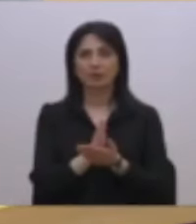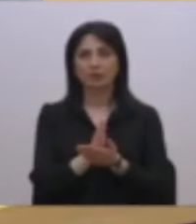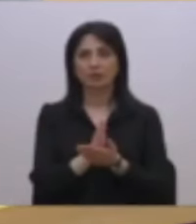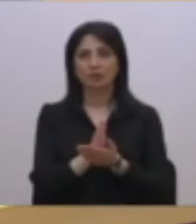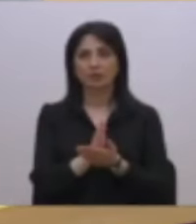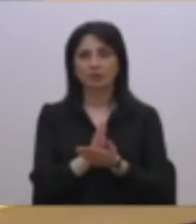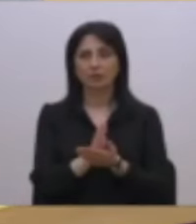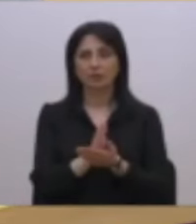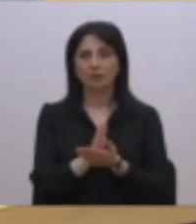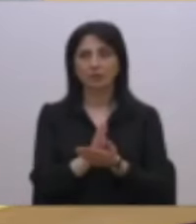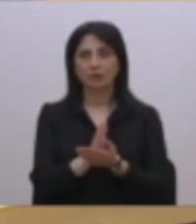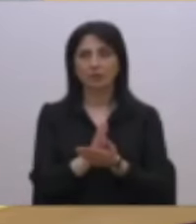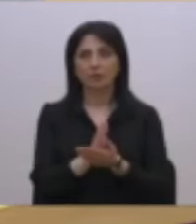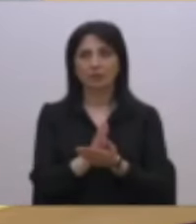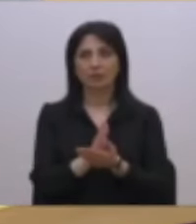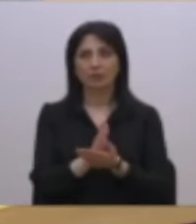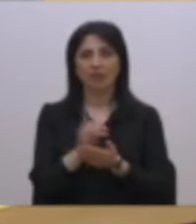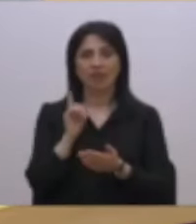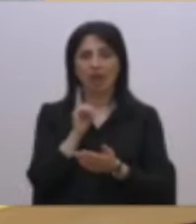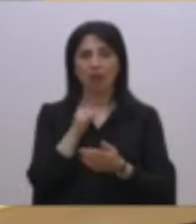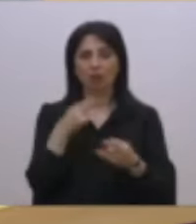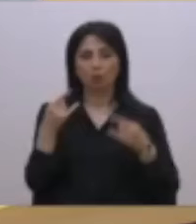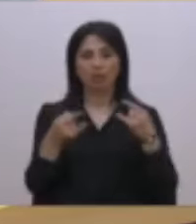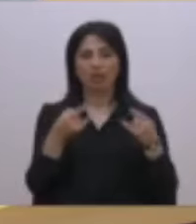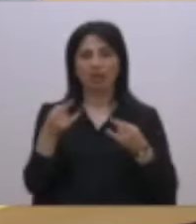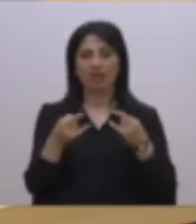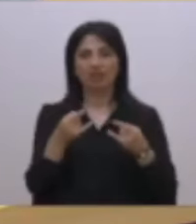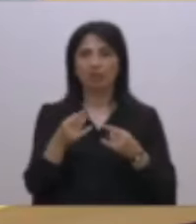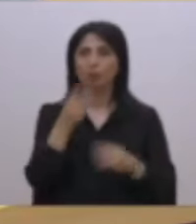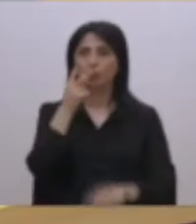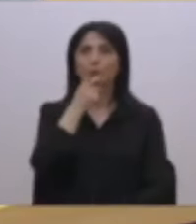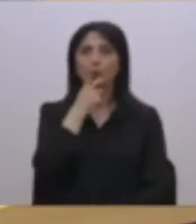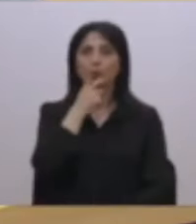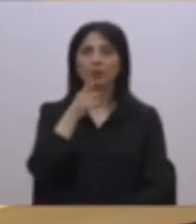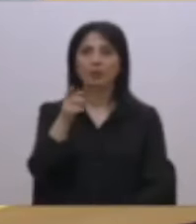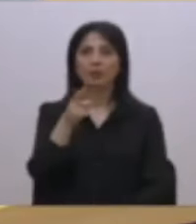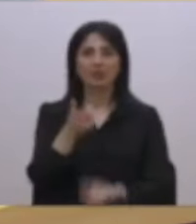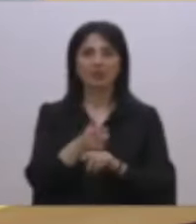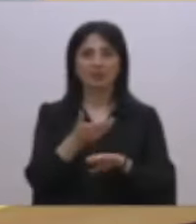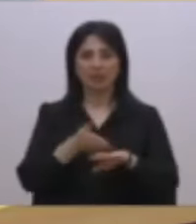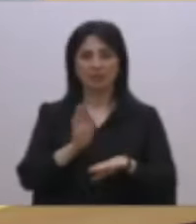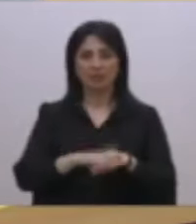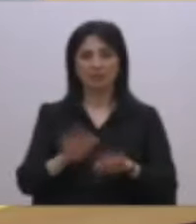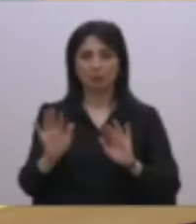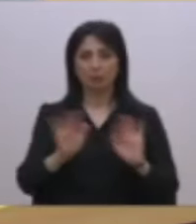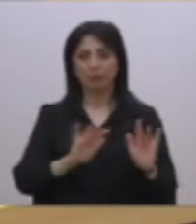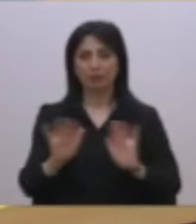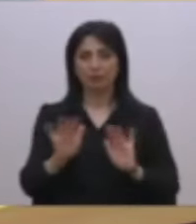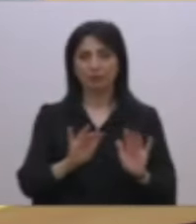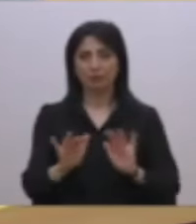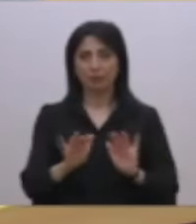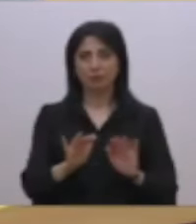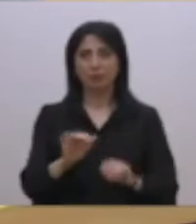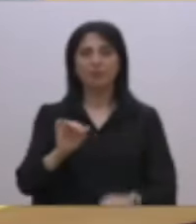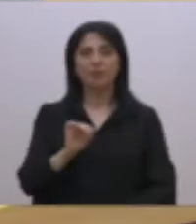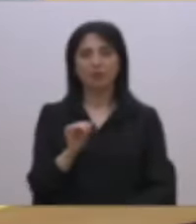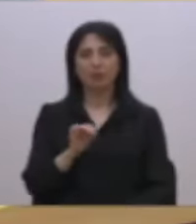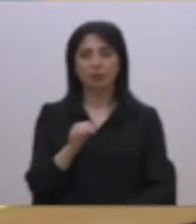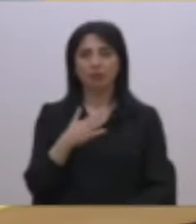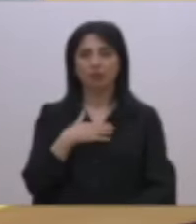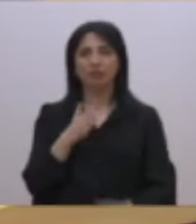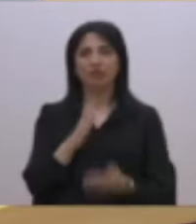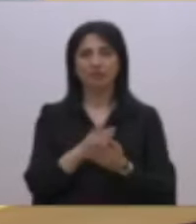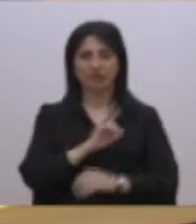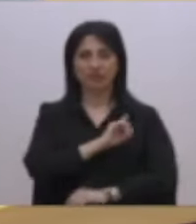რომელიც არის ელოდება ტელევიზიით და უყურებს ამ ძალიან ძიმე მოვლენებს. მეგობრებო, ჩვენ